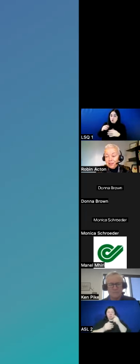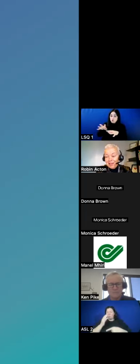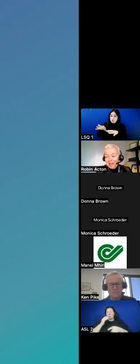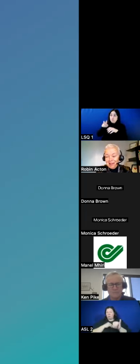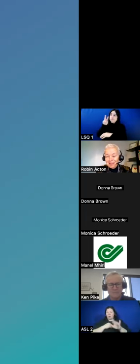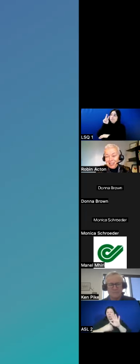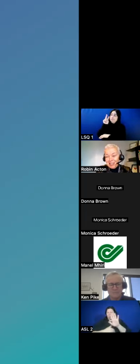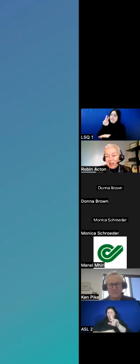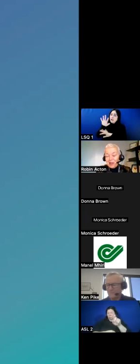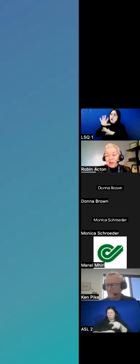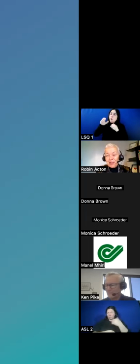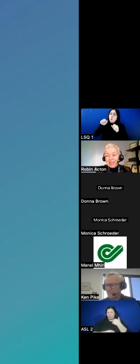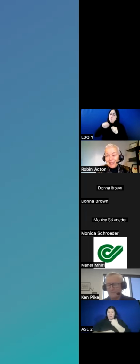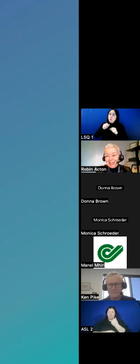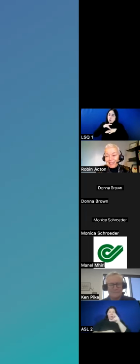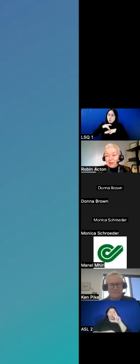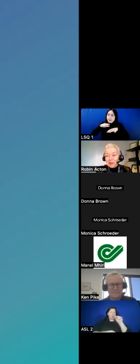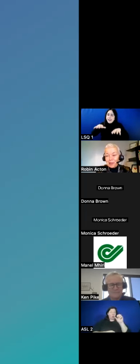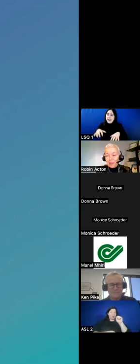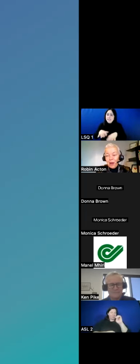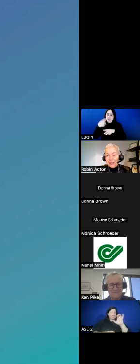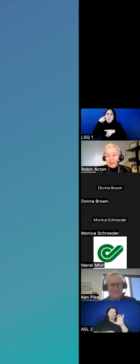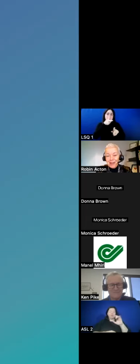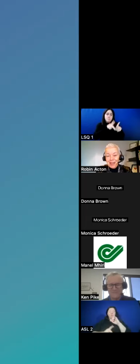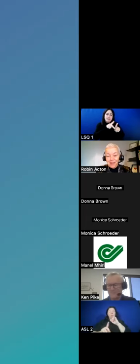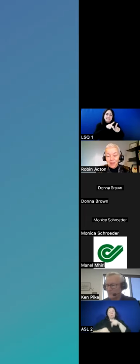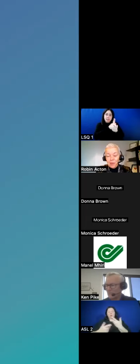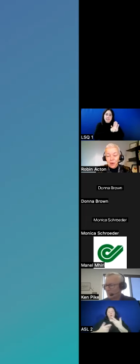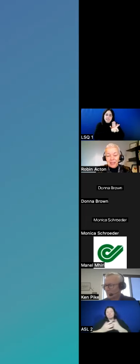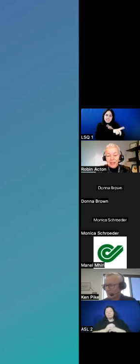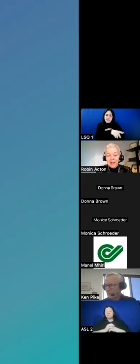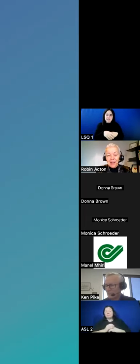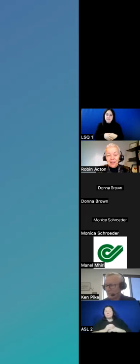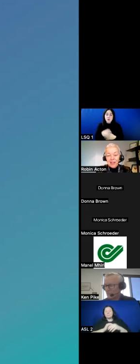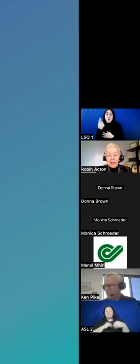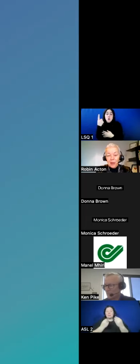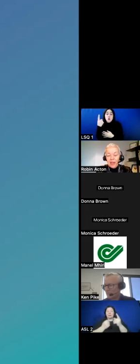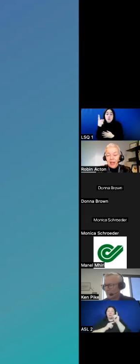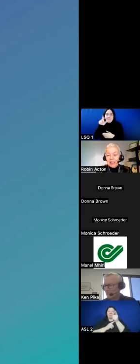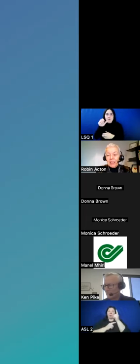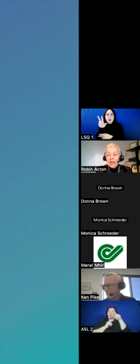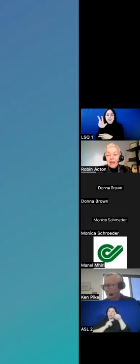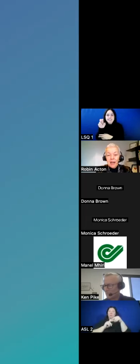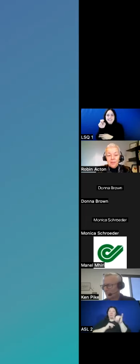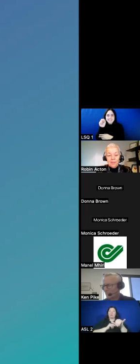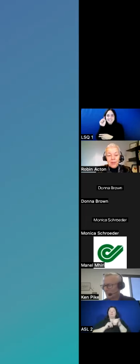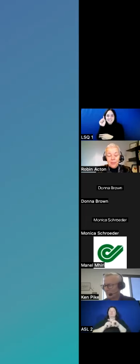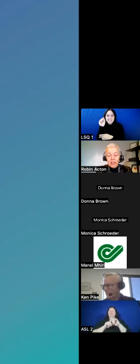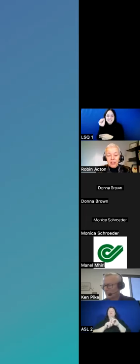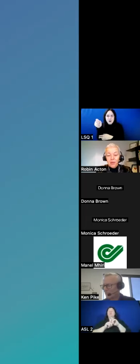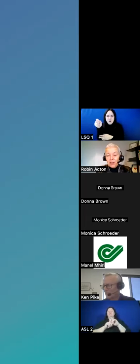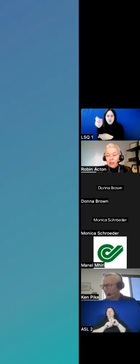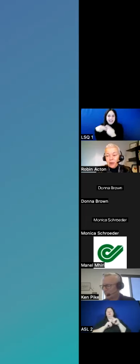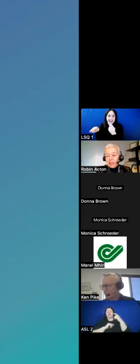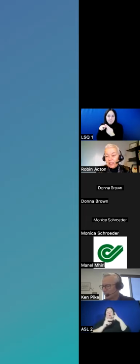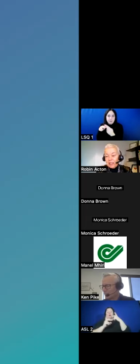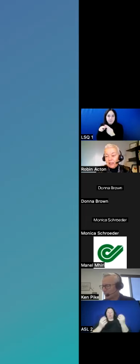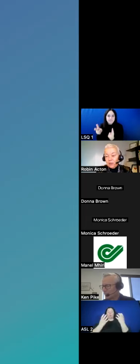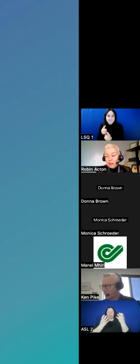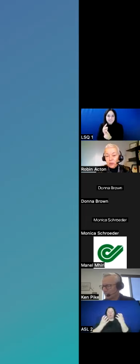déficience intellectuelle. Qu'est-ce que ce serait? C'était la question, vous avez 30 secondes pour répondre. Donc, je vous laisse un moment pour y